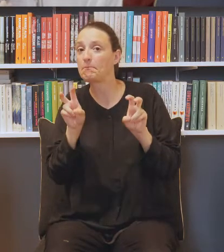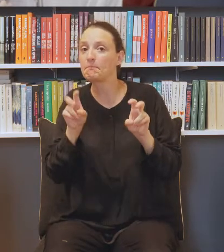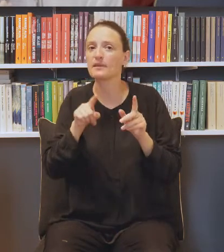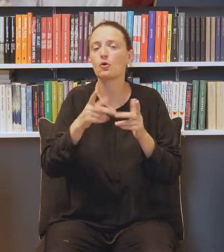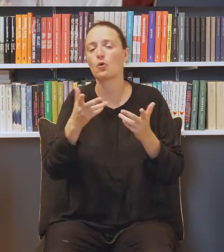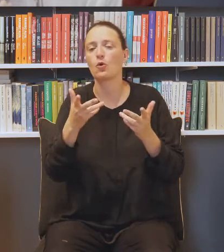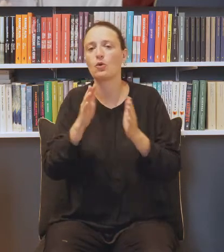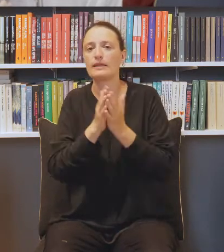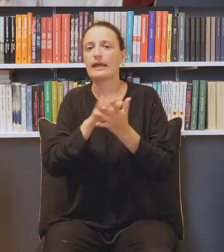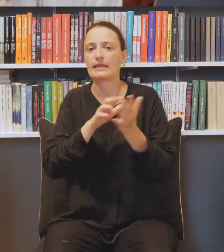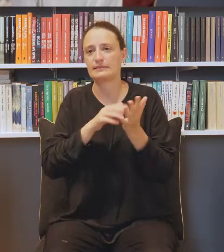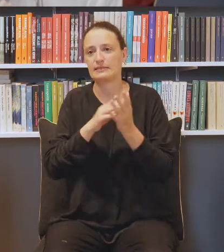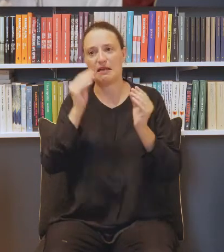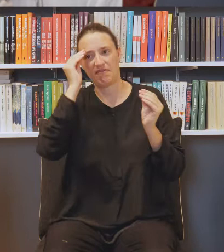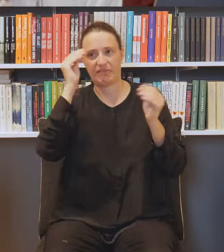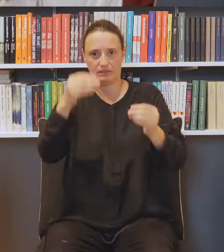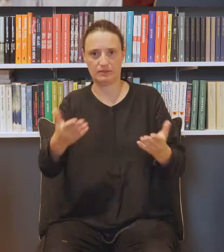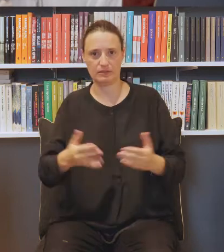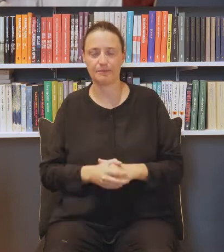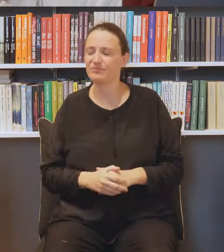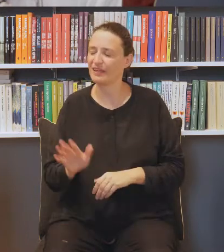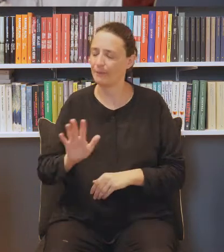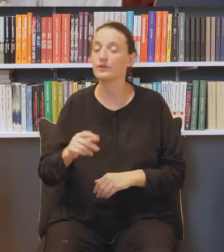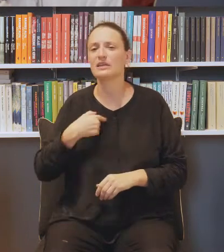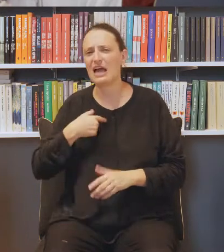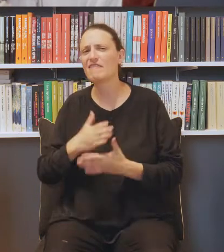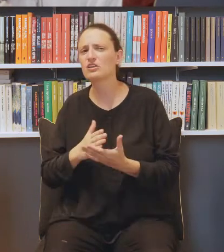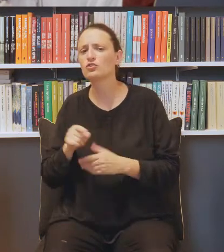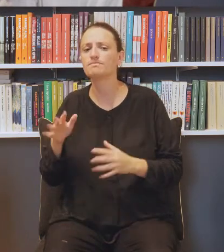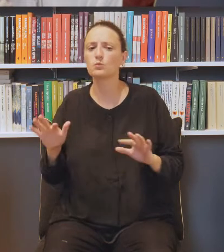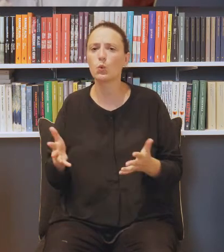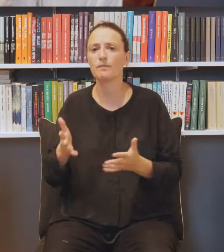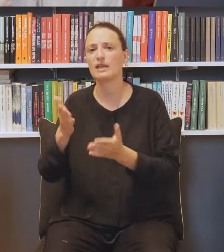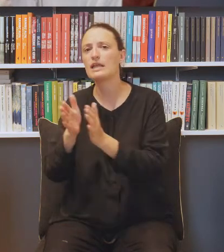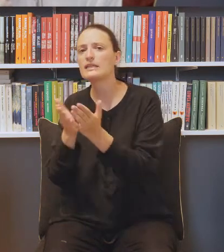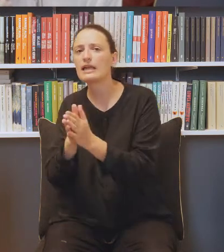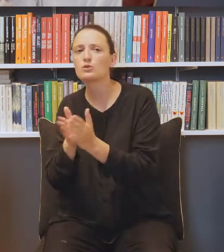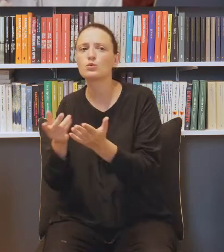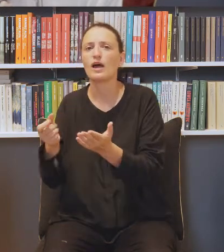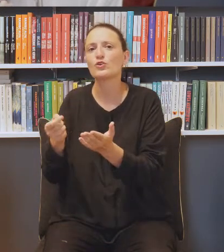z drugiej strony jednak wierzę w taką literaturę, która pozwala jakoś te granice,